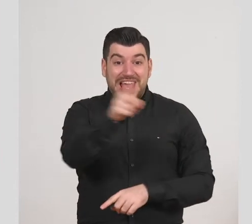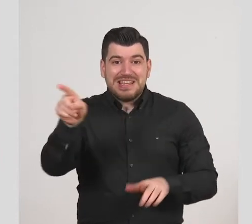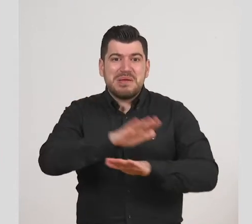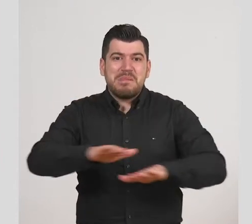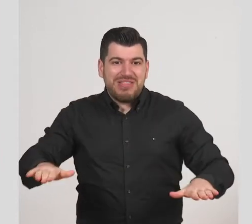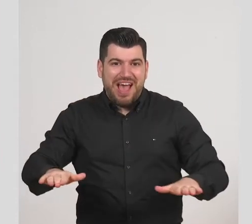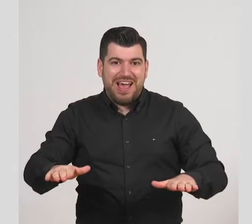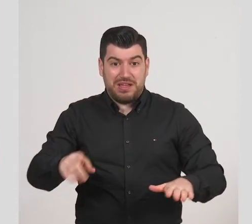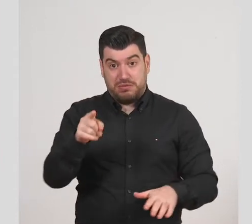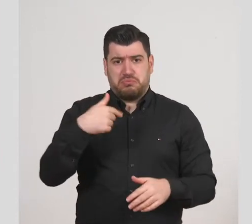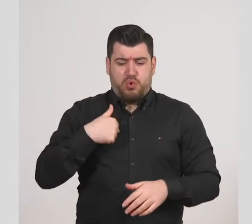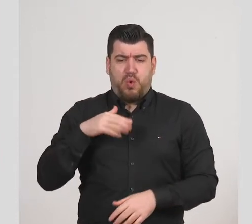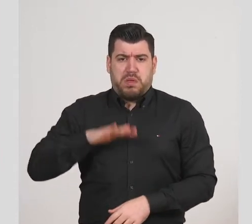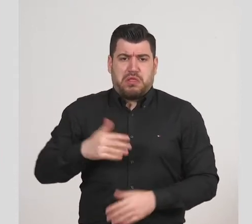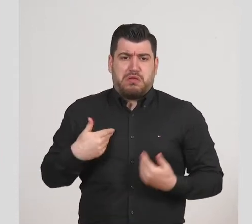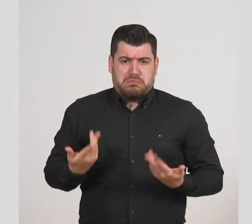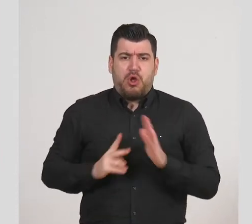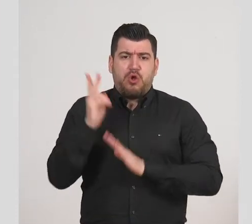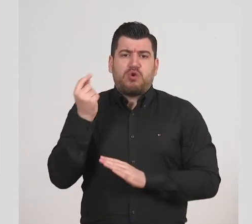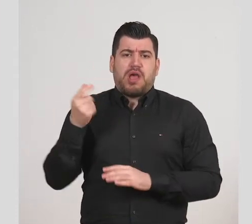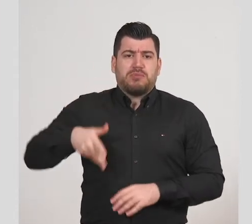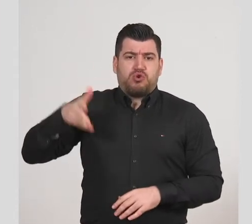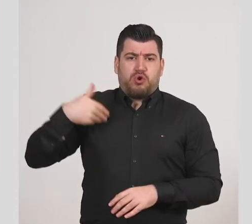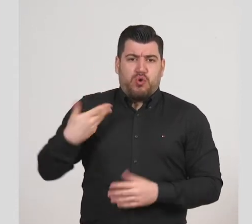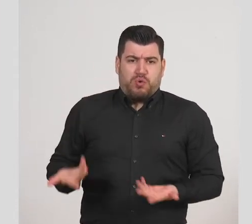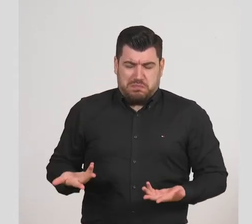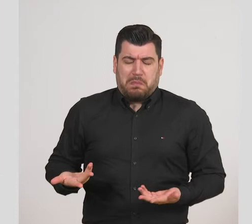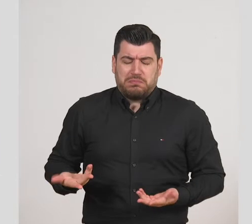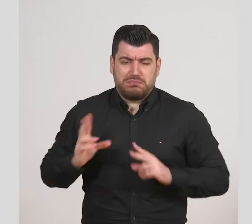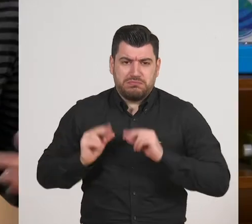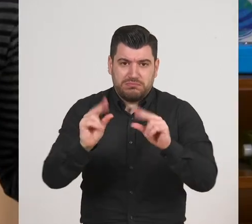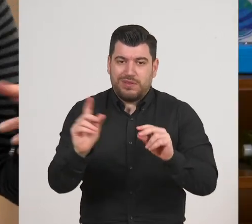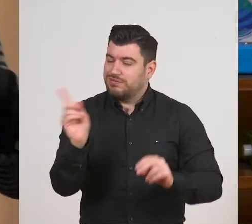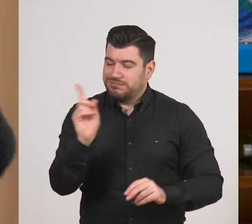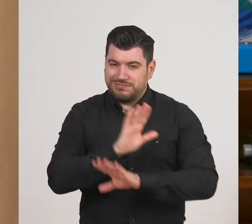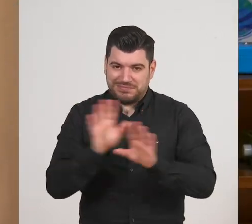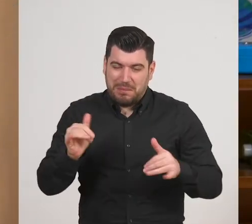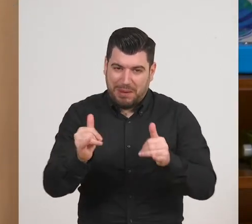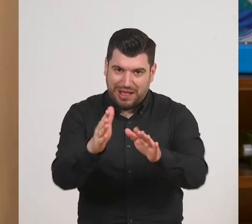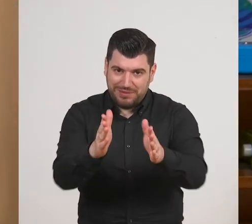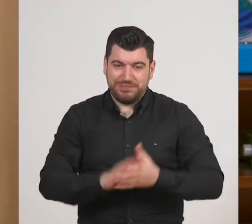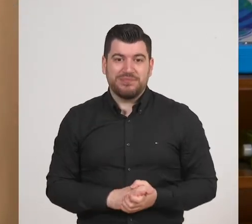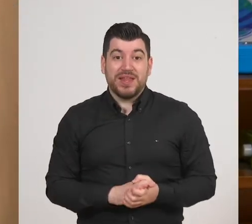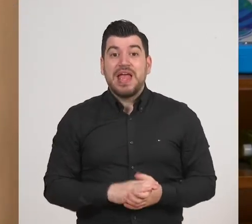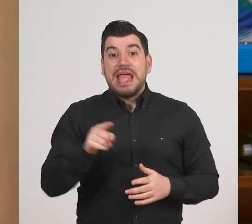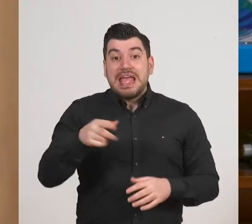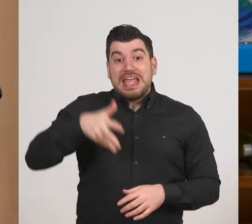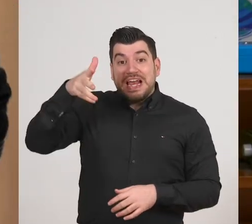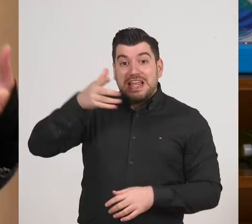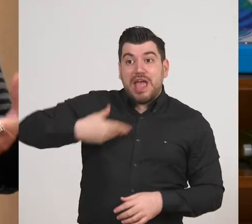τα παιδιά, κι εγώ, γιατί κι εγώ πόσο είμαι, 12,5, μην νομίζετε, πλάκα κάνω. Στην ηλικία που είμαστε λοιπόν όλοι